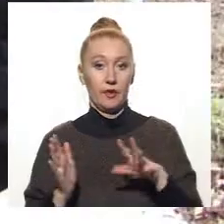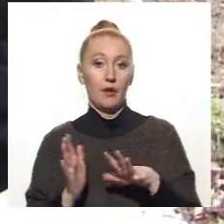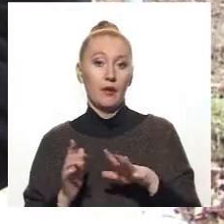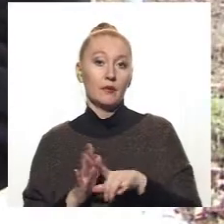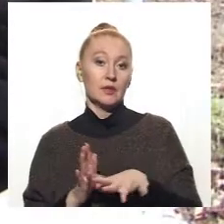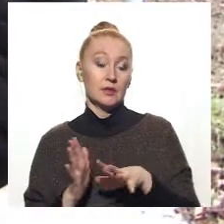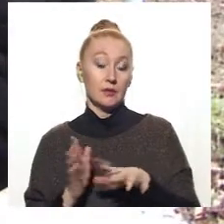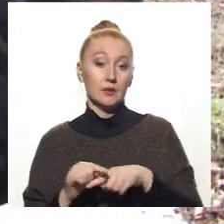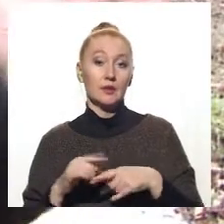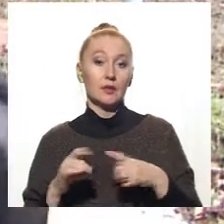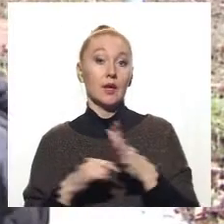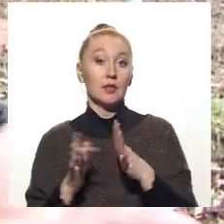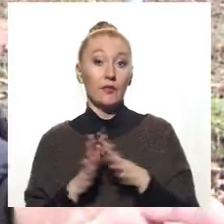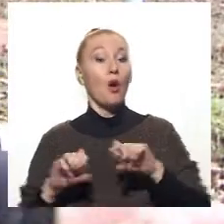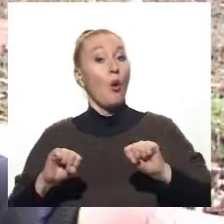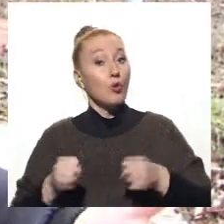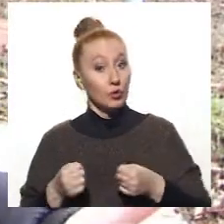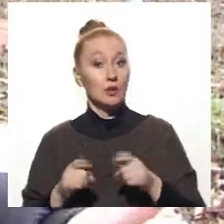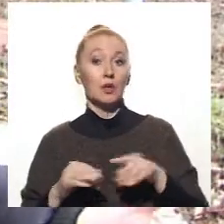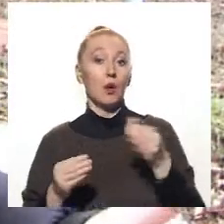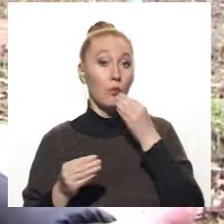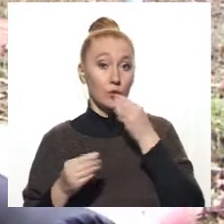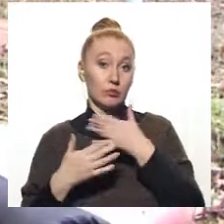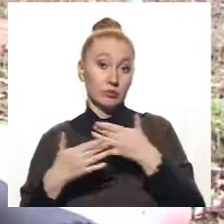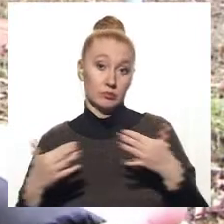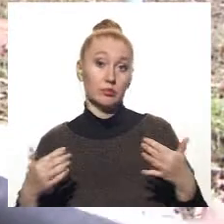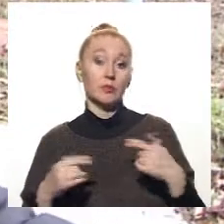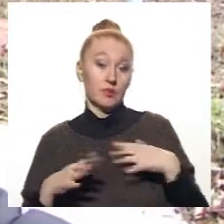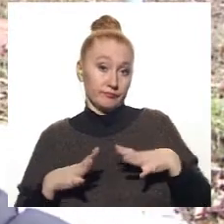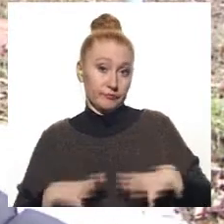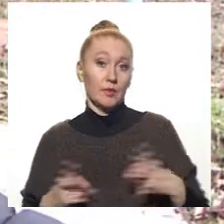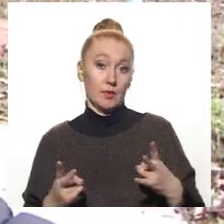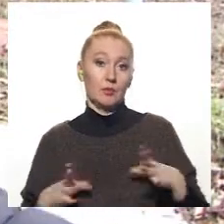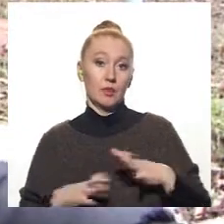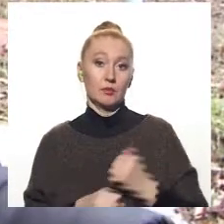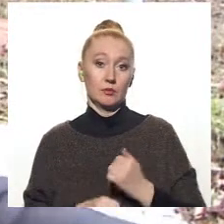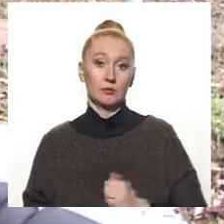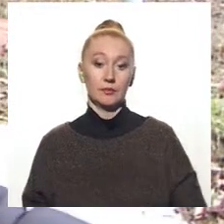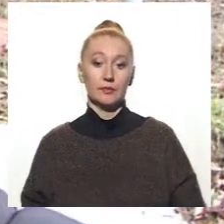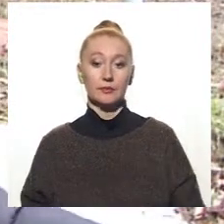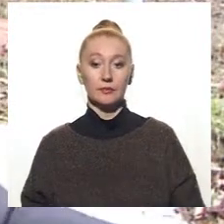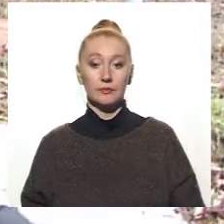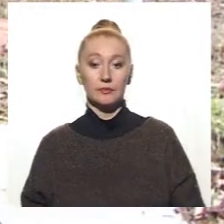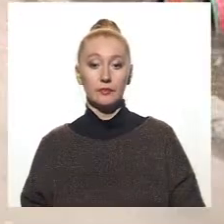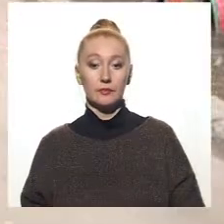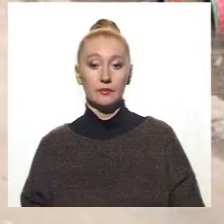Різдво. І холодильник, і продукти, і все таке. Тому я пішов на цей вимушений крок. Шах.